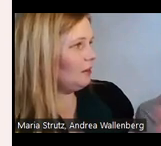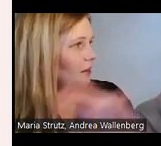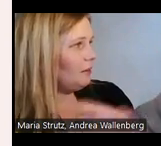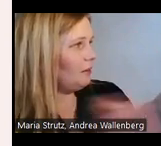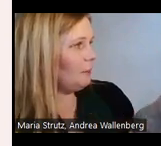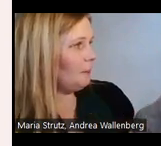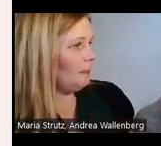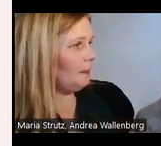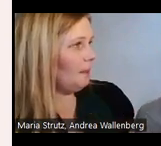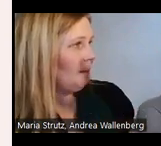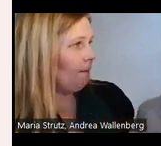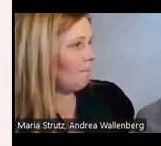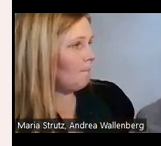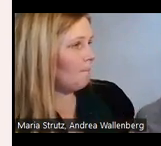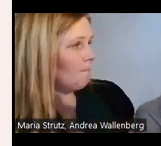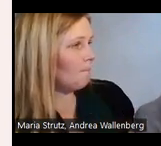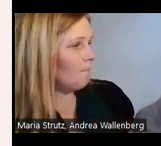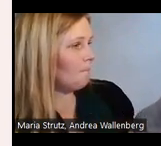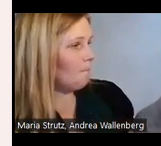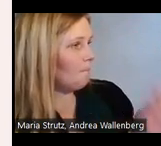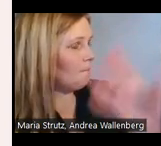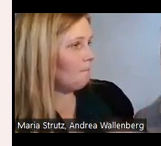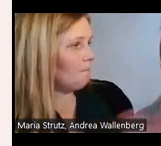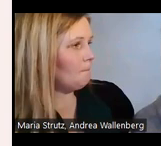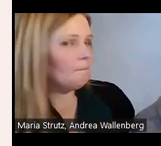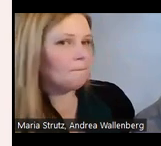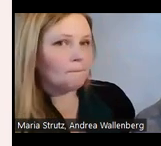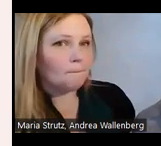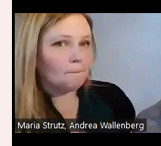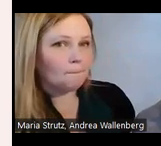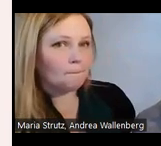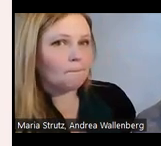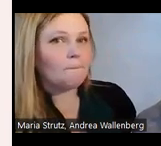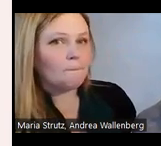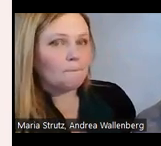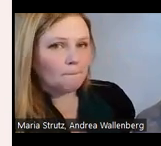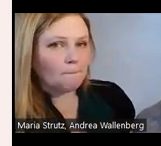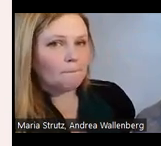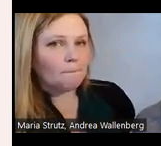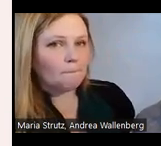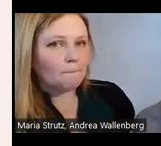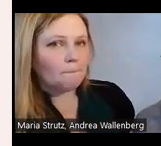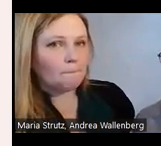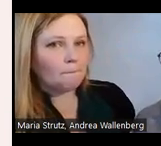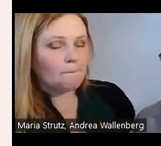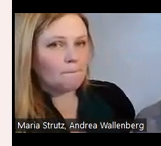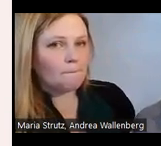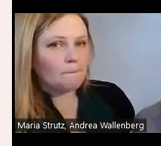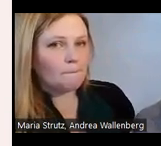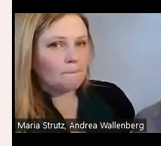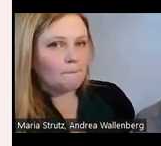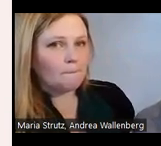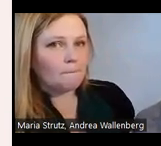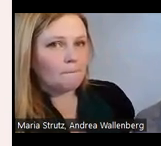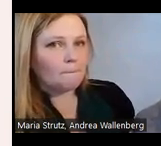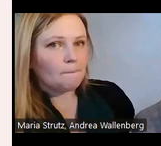kolla vidare. Kolla på alla, kolla vidare för nästa app. Mm. Så att vi får remiss hit till Nyköping på barn